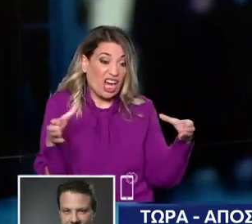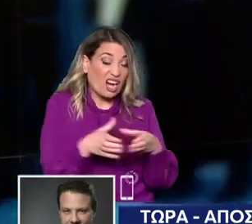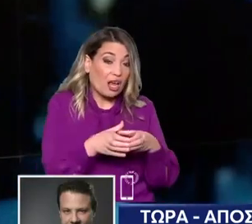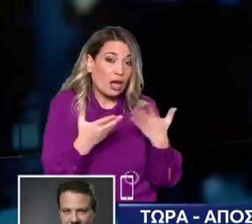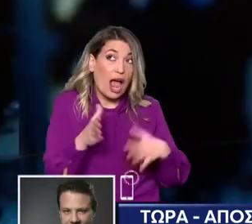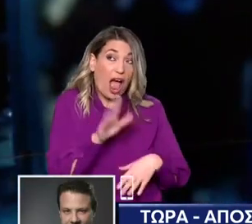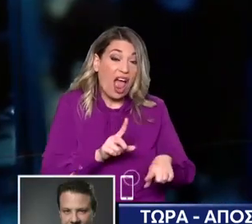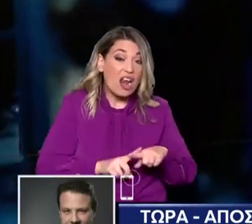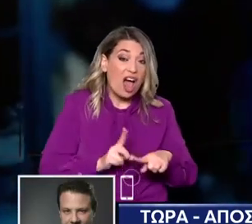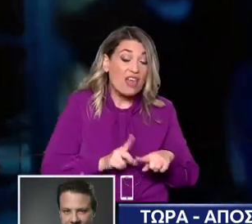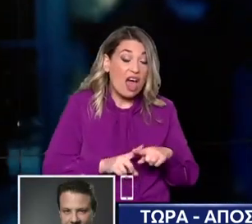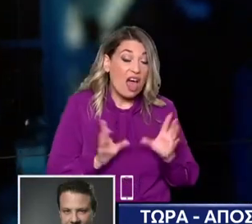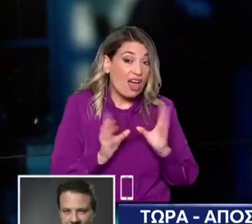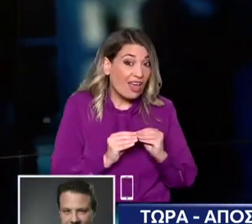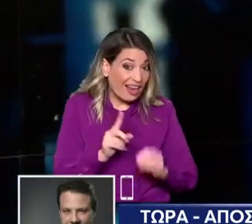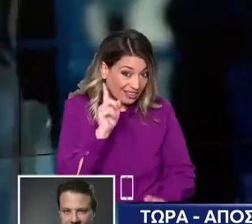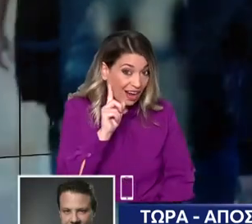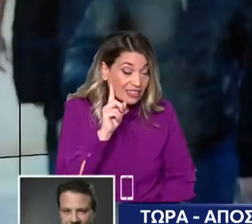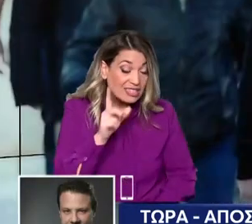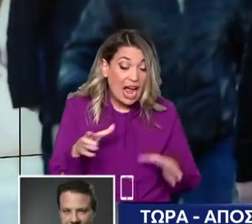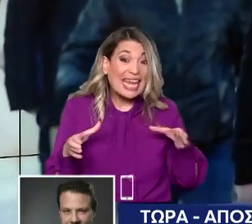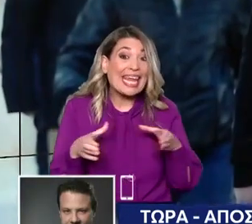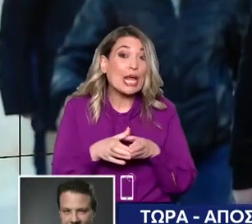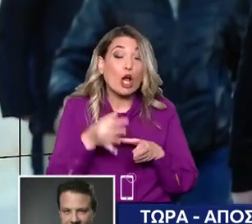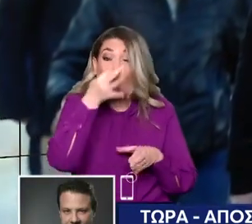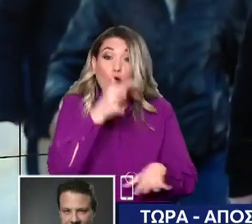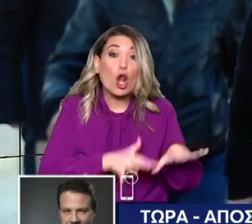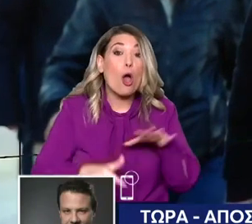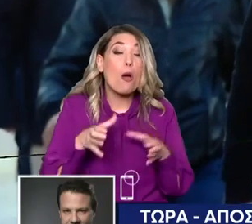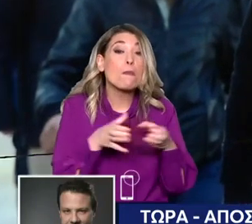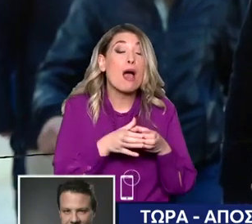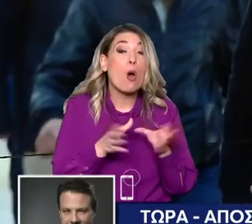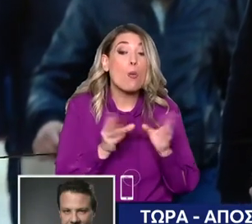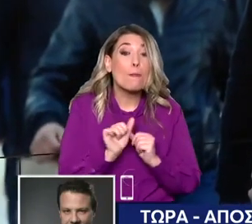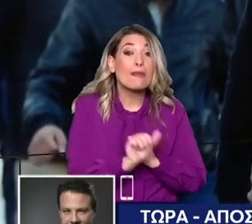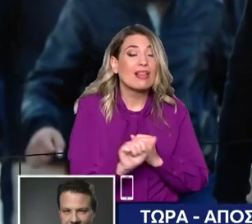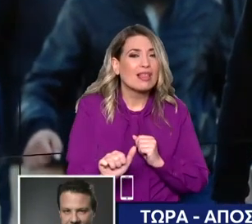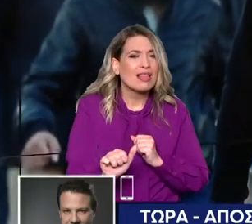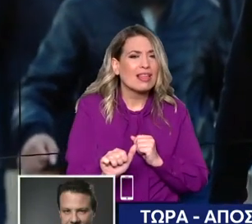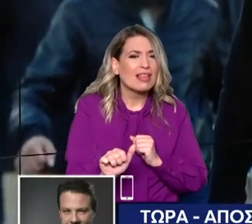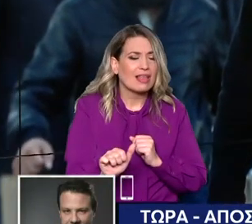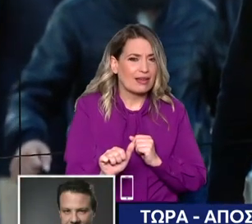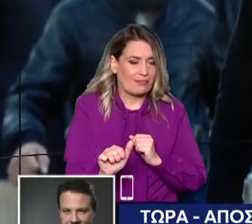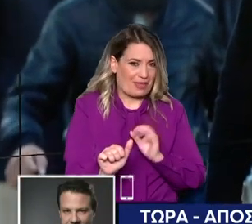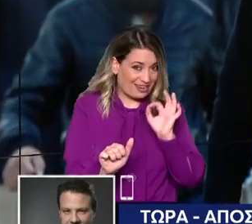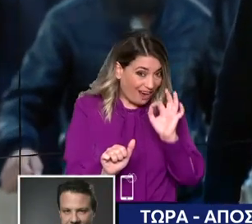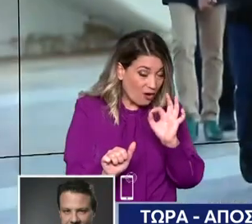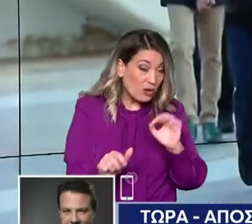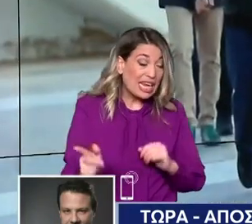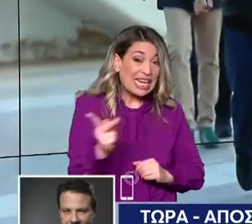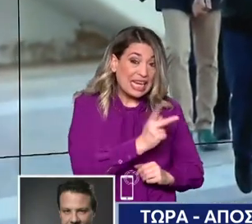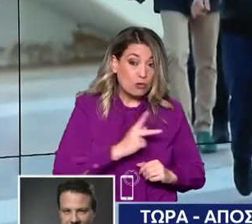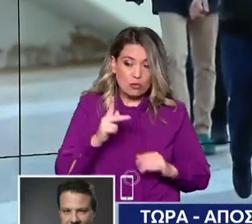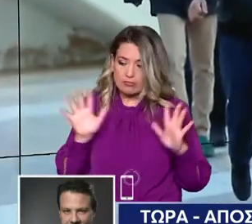ελλάδα το καταλαβαίνετε με ποιο τρόπο το λέω ένα παιδί που θα πρέπει να πέσει όλη η κοινωνία πάνω του για να το βοηθήσει και όλο αυτό το